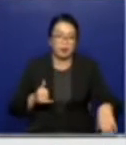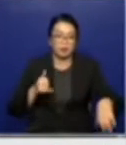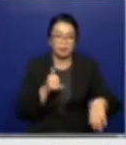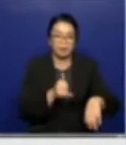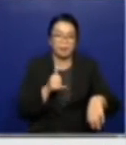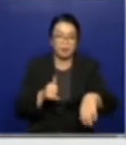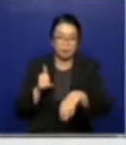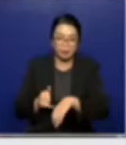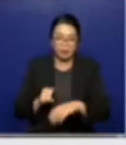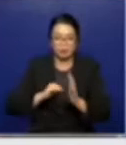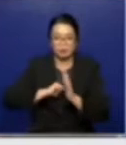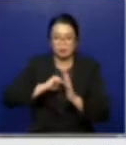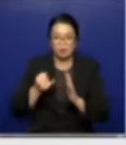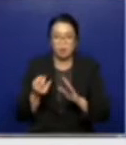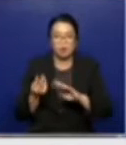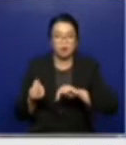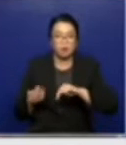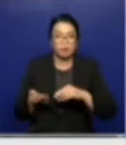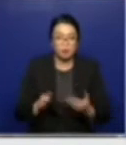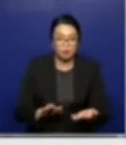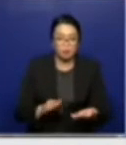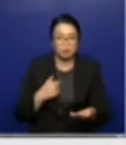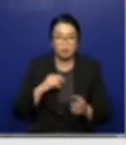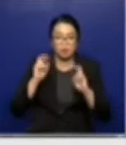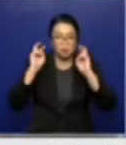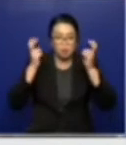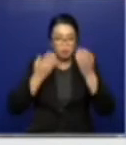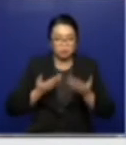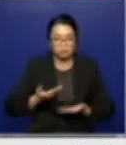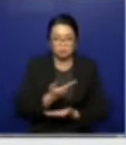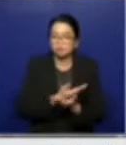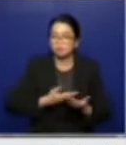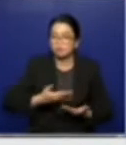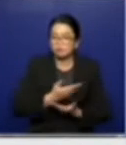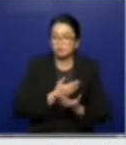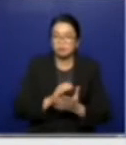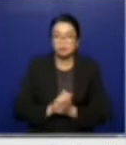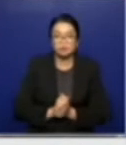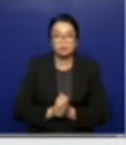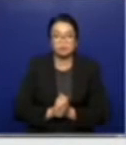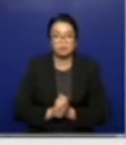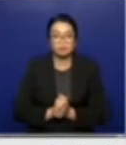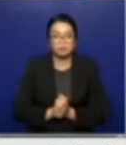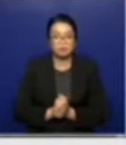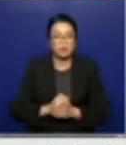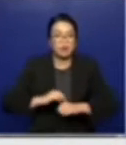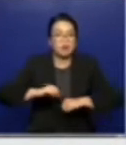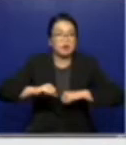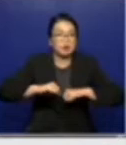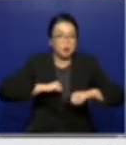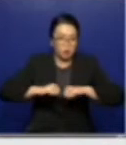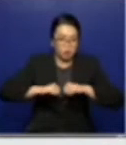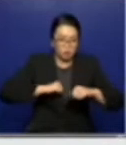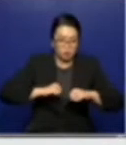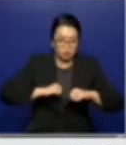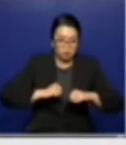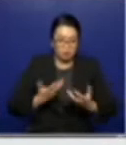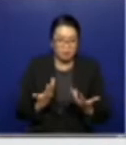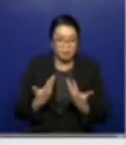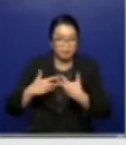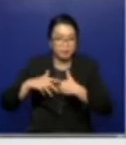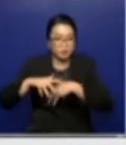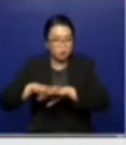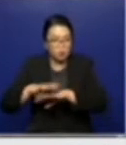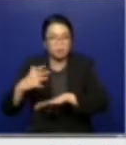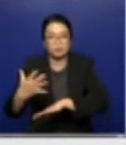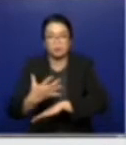จังหวัดนครพนมโดยมีการเสวนาในหัวข้อเยาวชนกับการมีส่วนร่วมทางการ